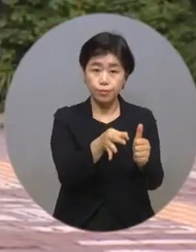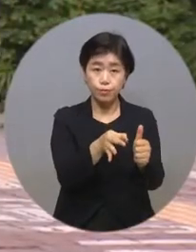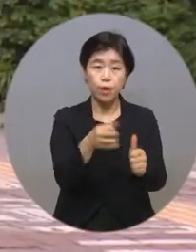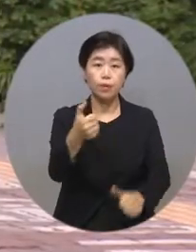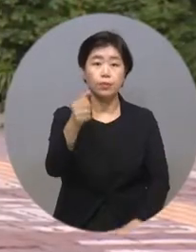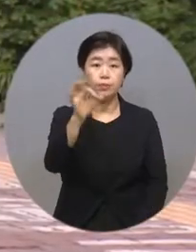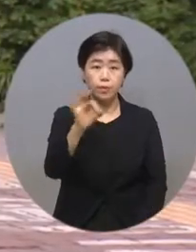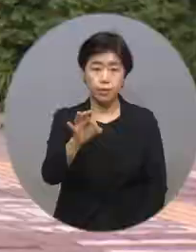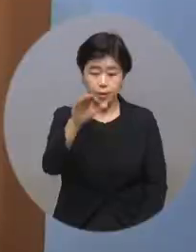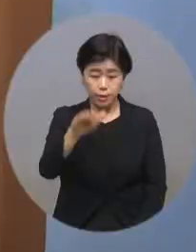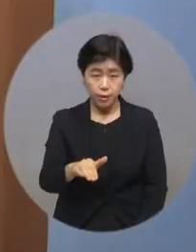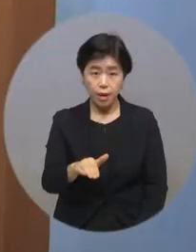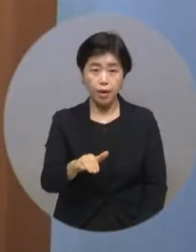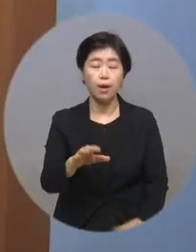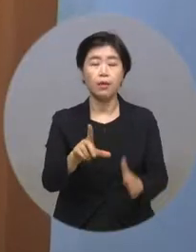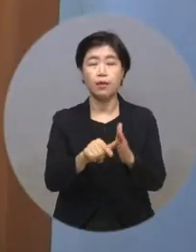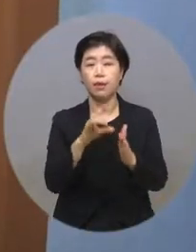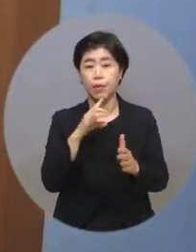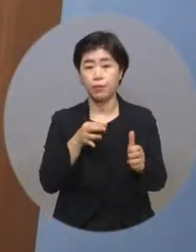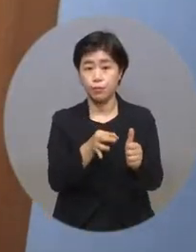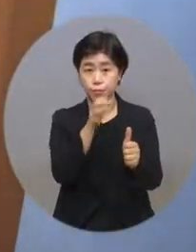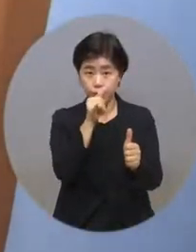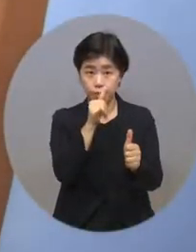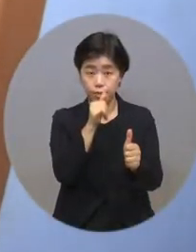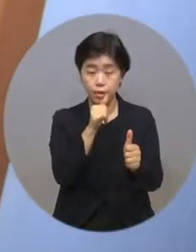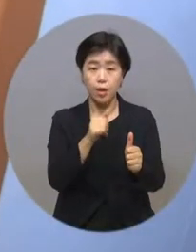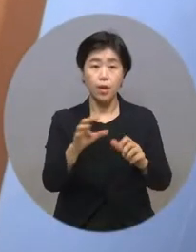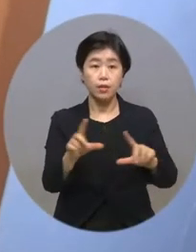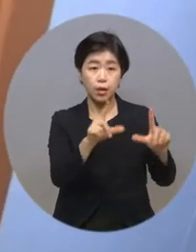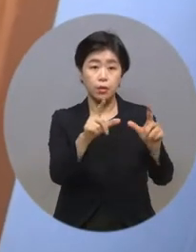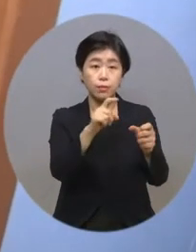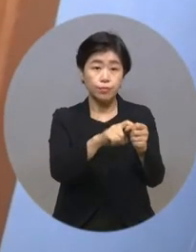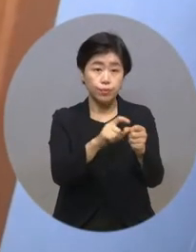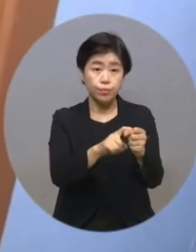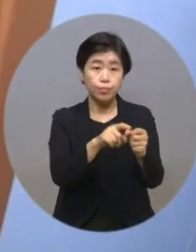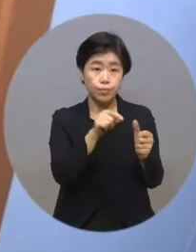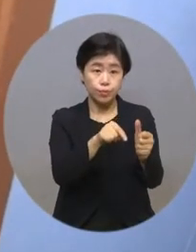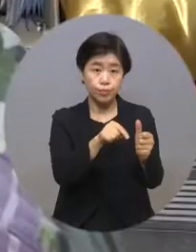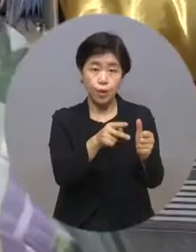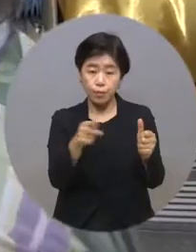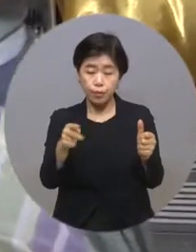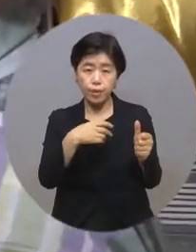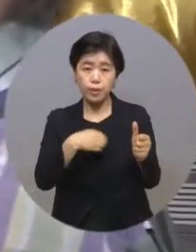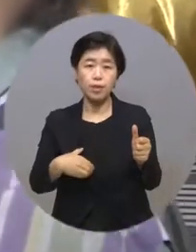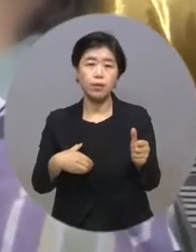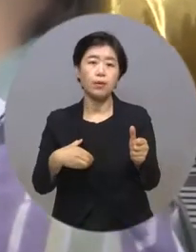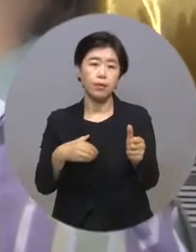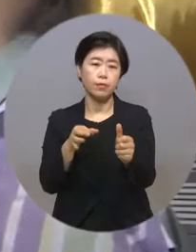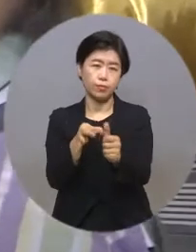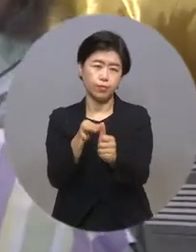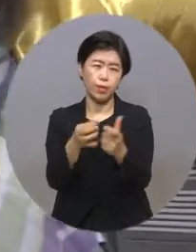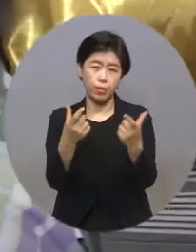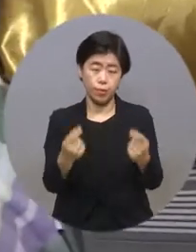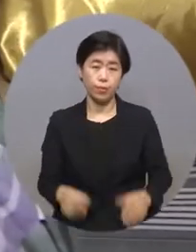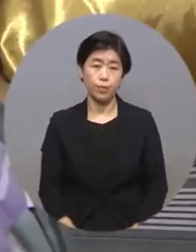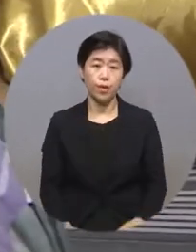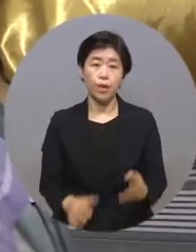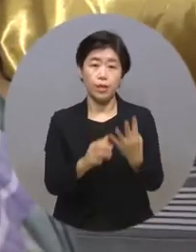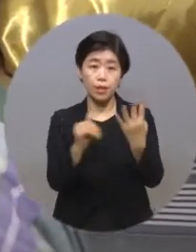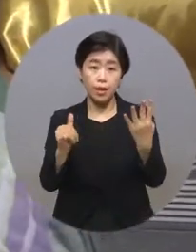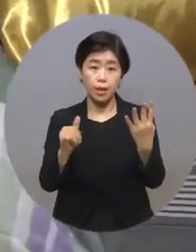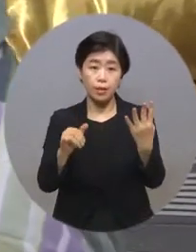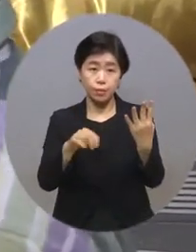가구에게 지급됩니다. 특히 생계급여는 선정기준이 곧 최저보장 수준으로 최대급여액은 4인 가구 기준